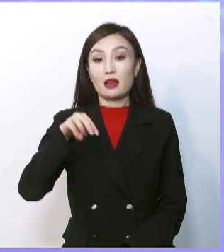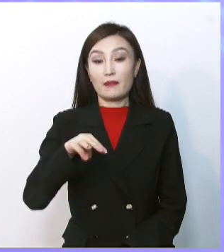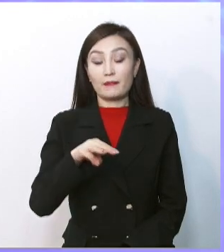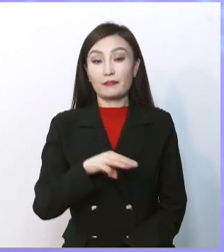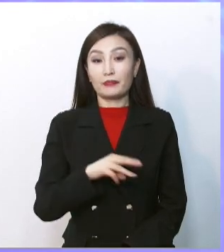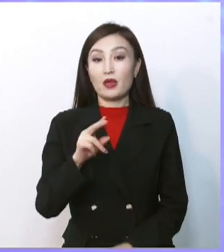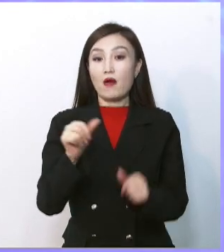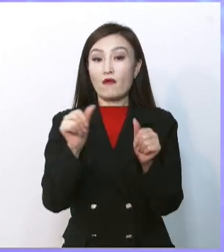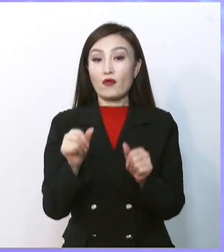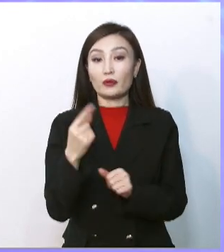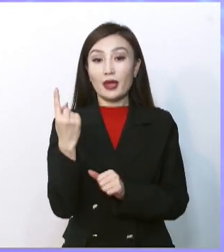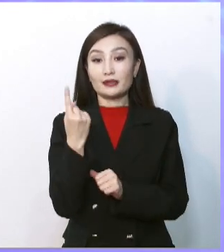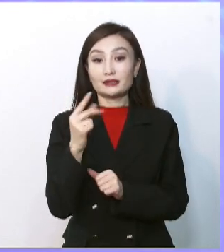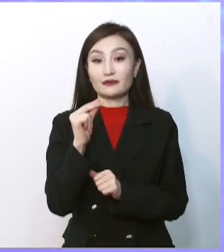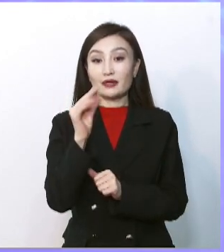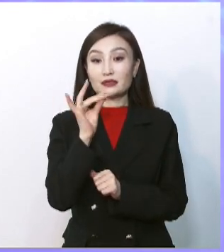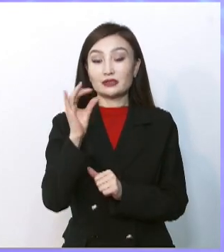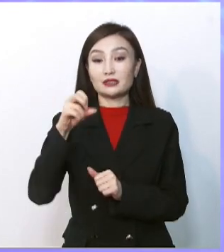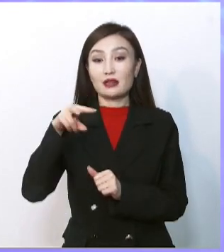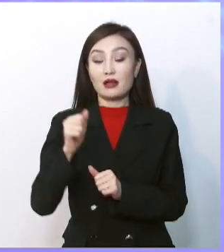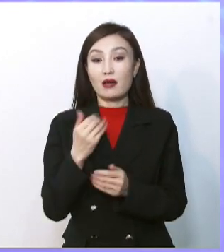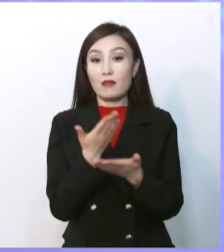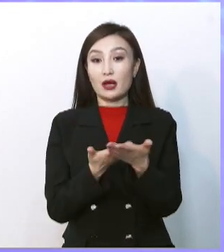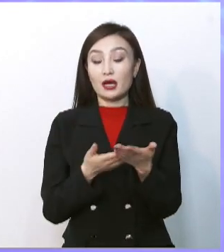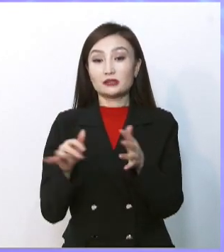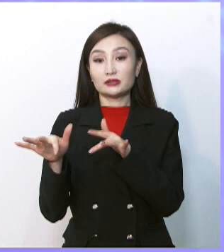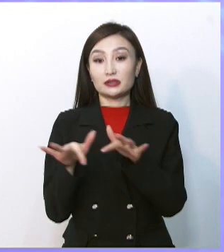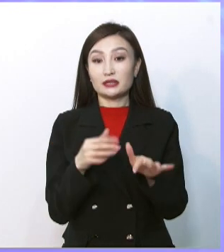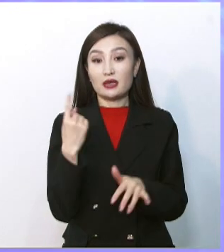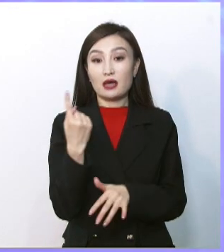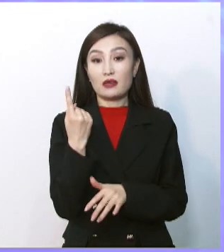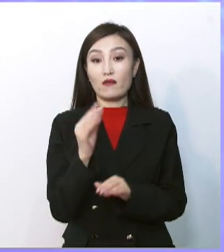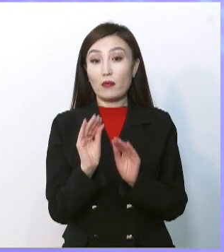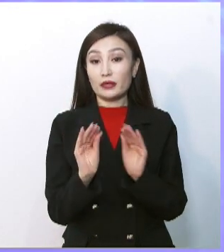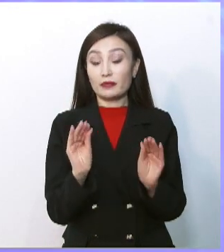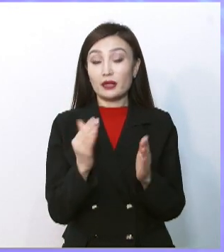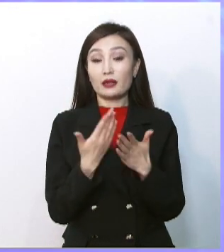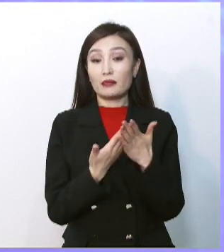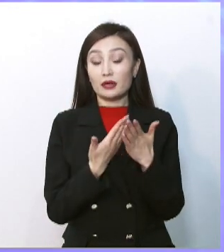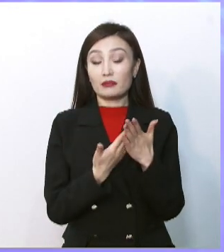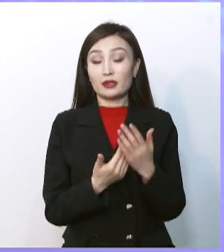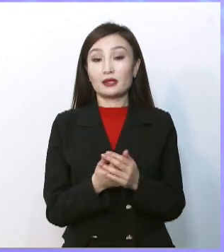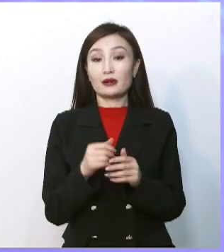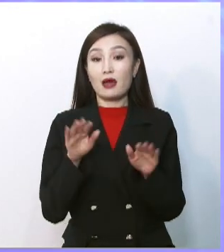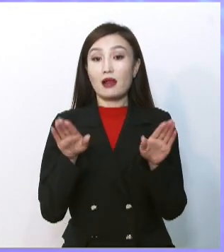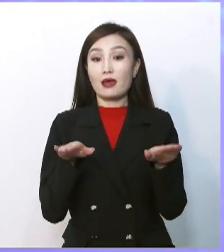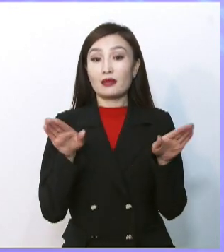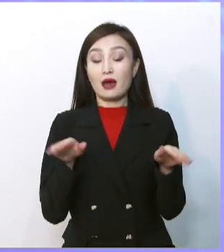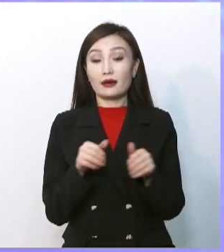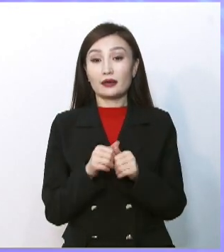Глагол в форме единственного числа обозначает действие одного предмета. Например,